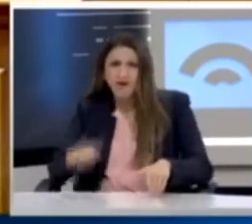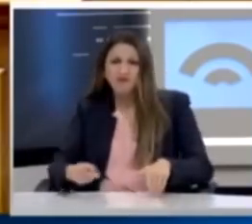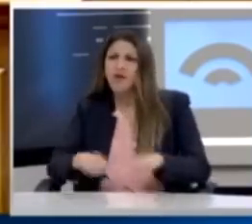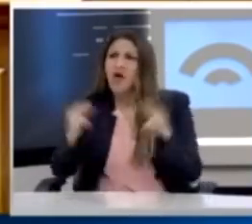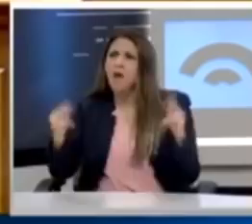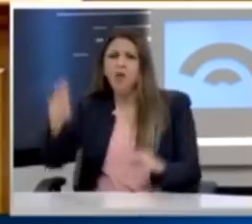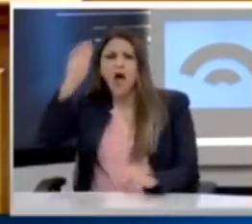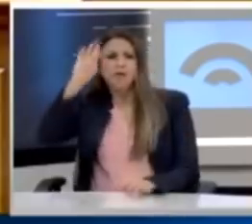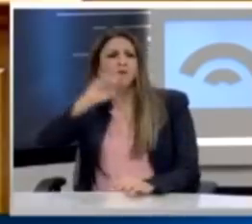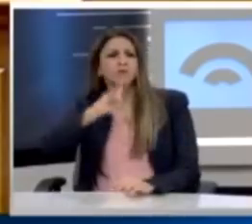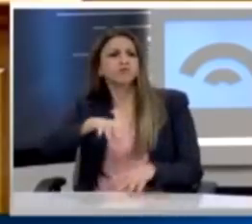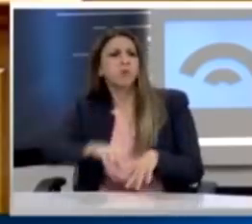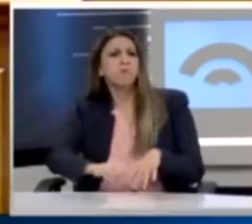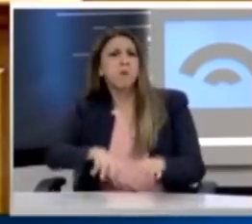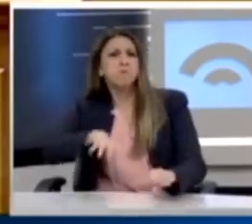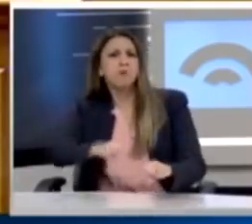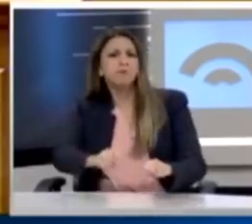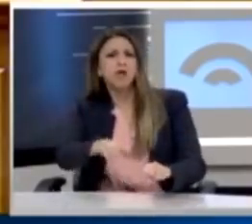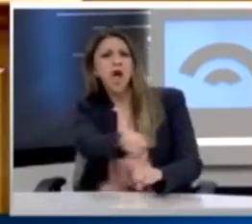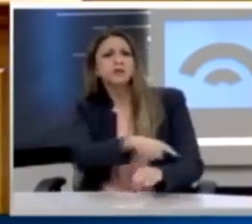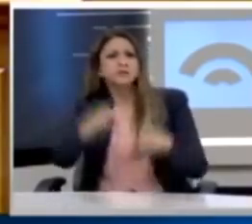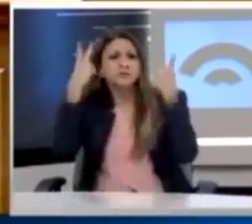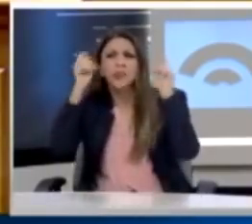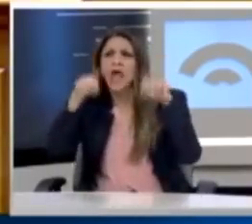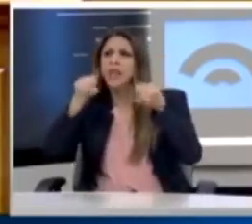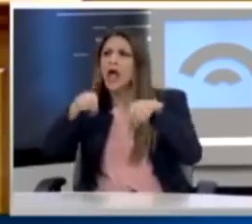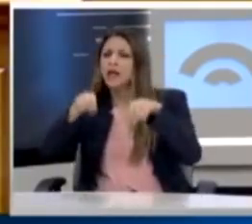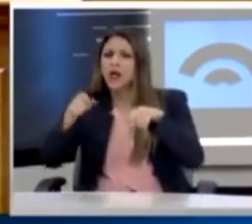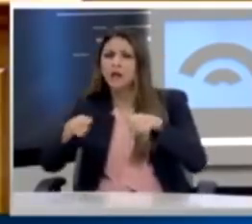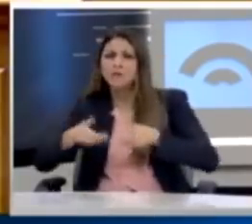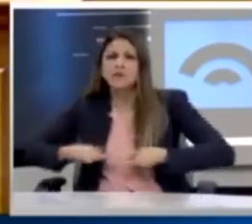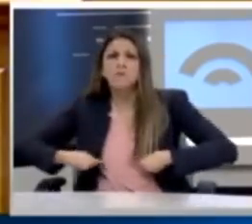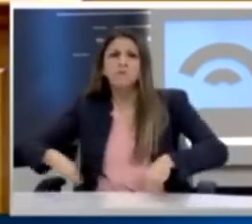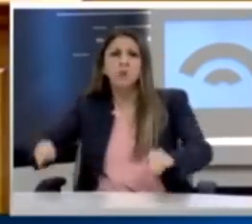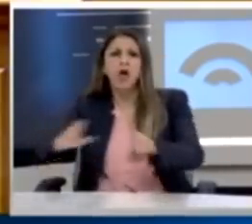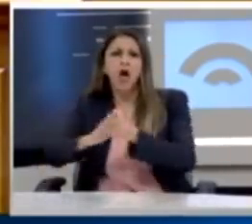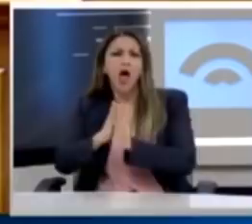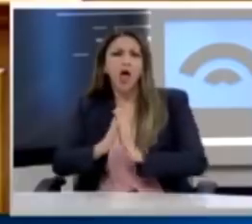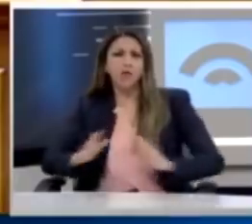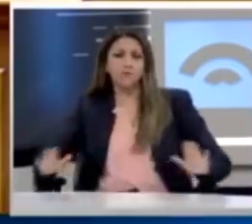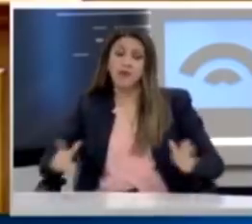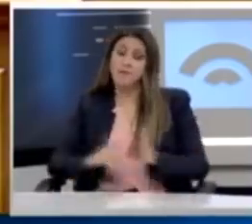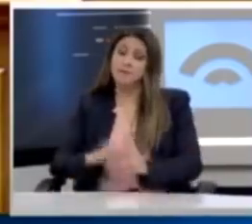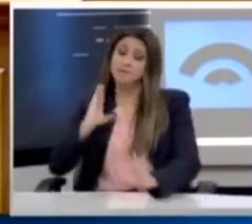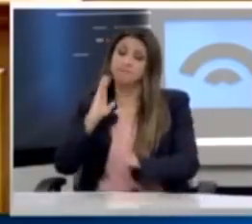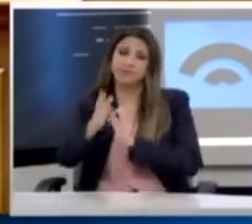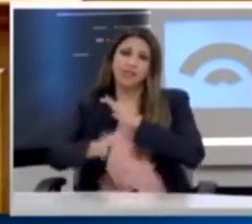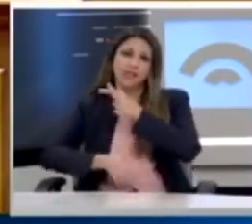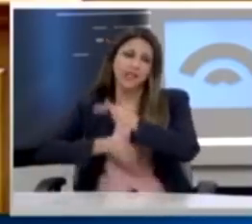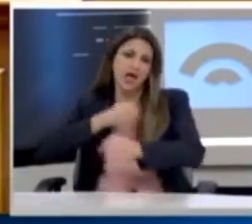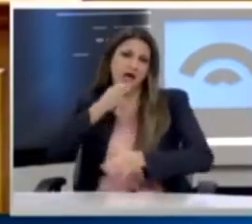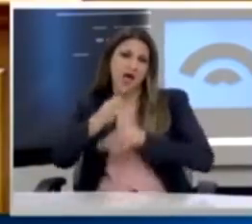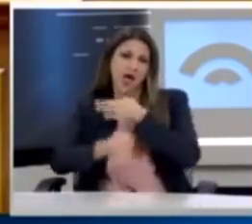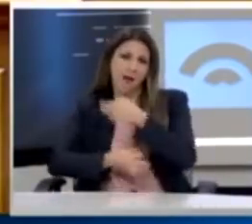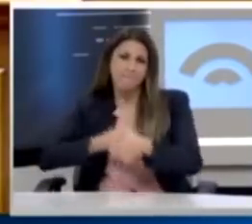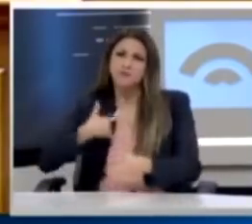κέντρα, γιατί δεν υπάρχουν οι συνθήκες. Πείτε λοιπόν καθαρά ότι εξυπηρετώντας στρατηγικές επιλογές